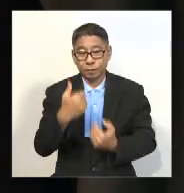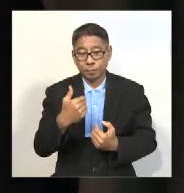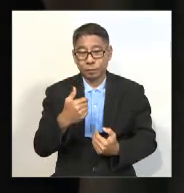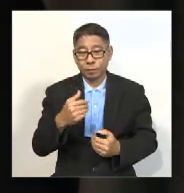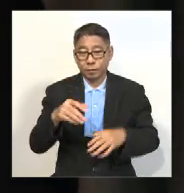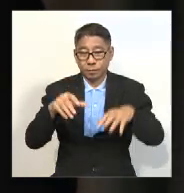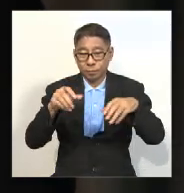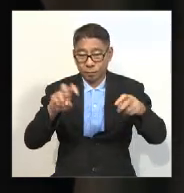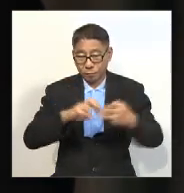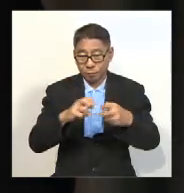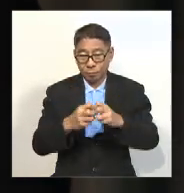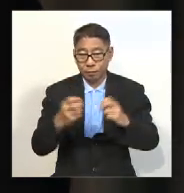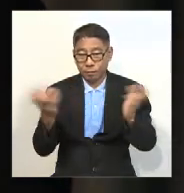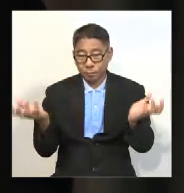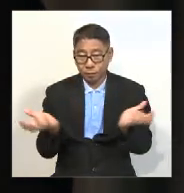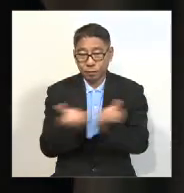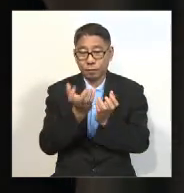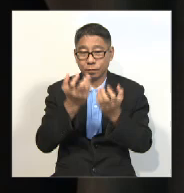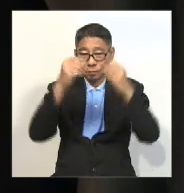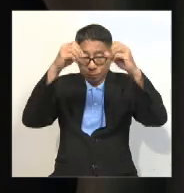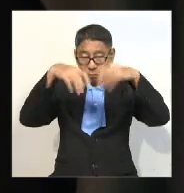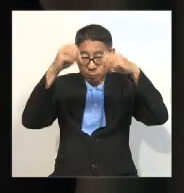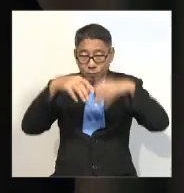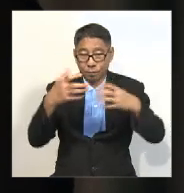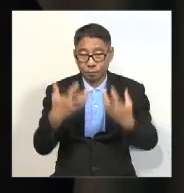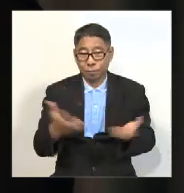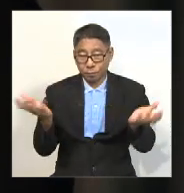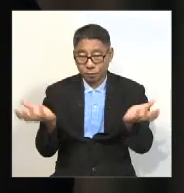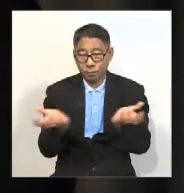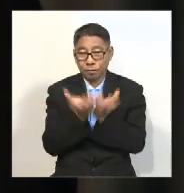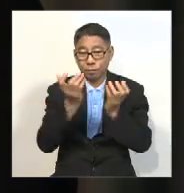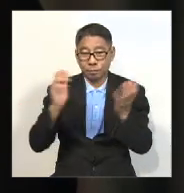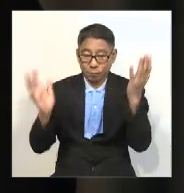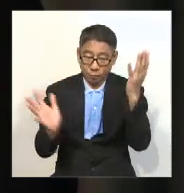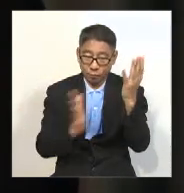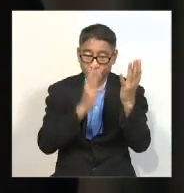ได้รับฝนหนักผลกระทบจาก